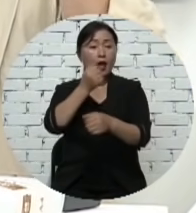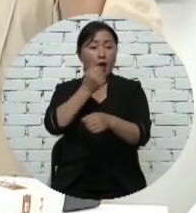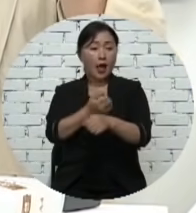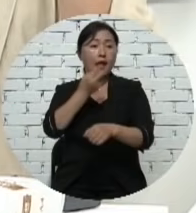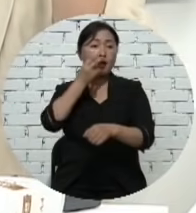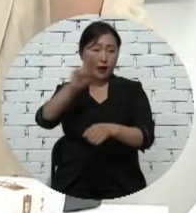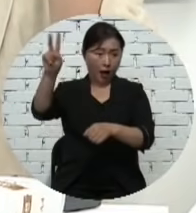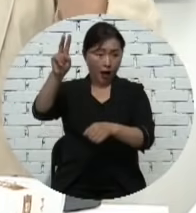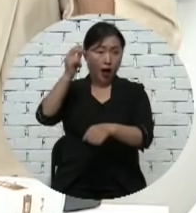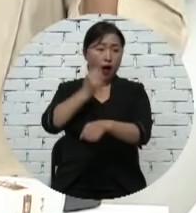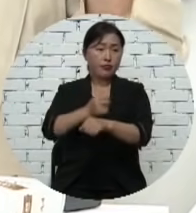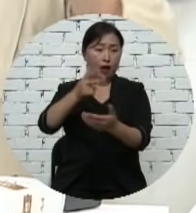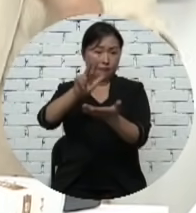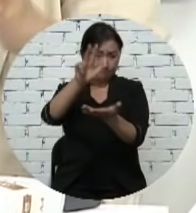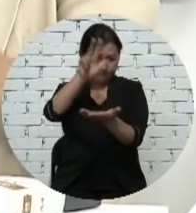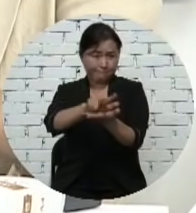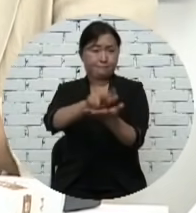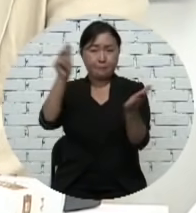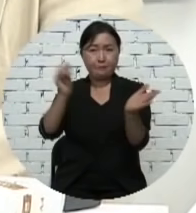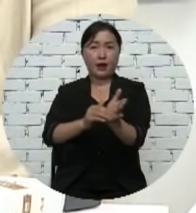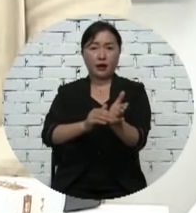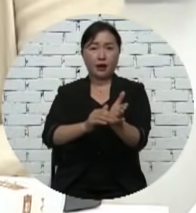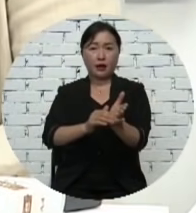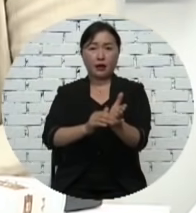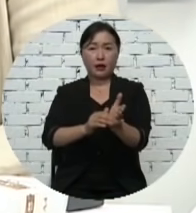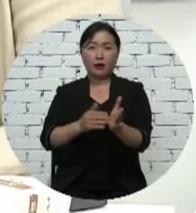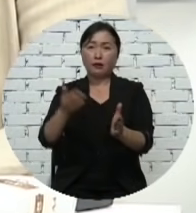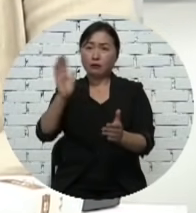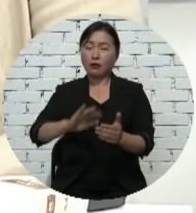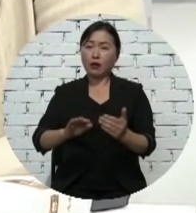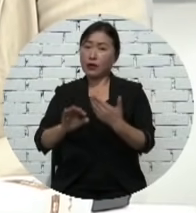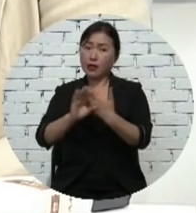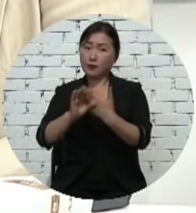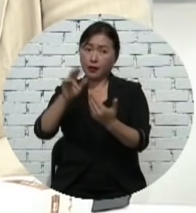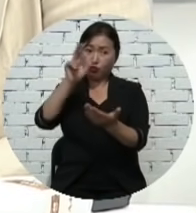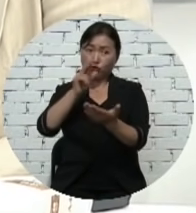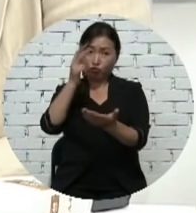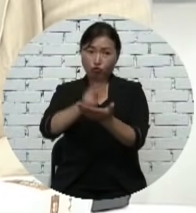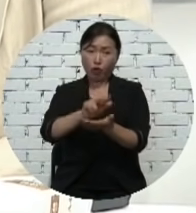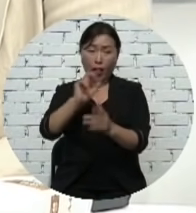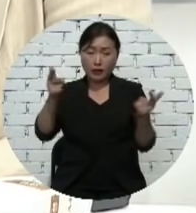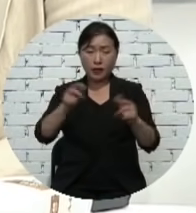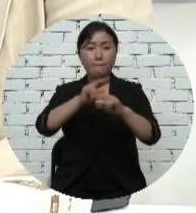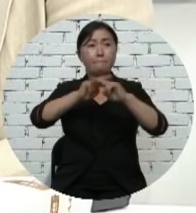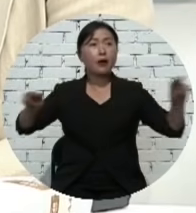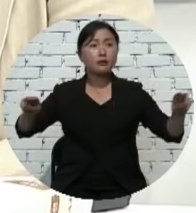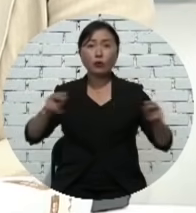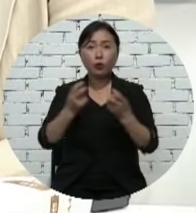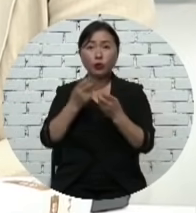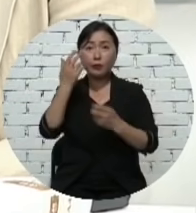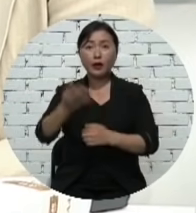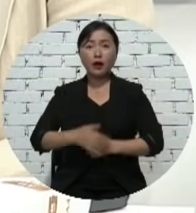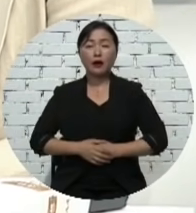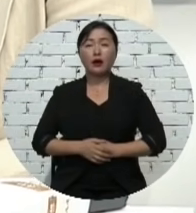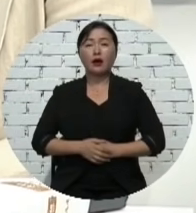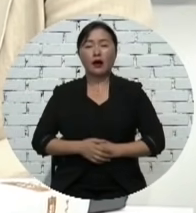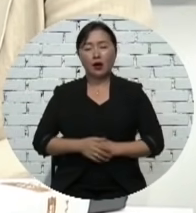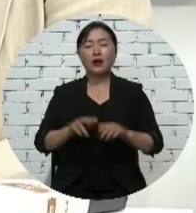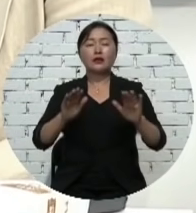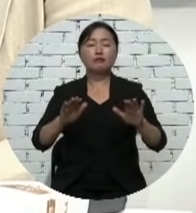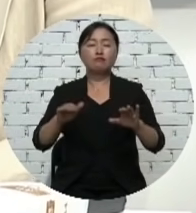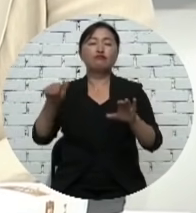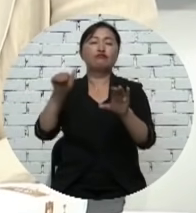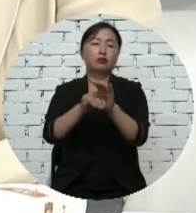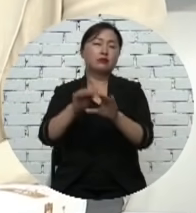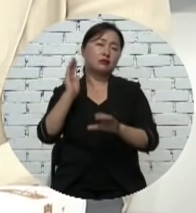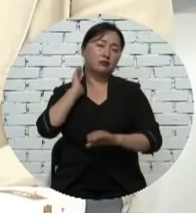한다예요. 임의 규정도 아니고 강행 규정인데 그걸 어떻게 죄송합니다. 그거는 네. 폐지라는 게 지금 네. 그 문재인